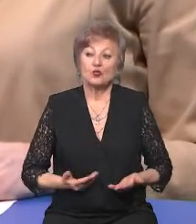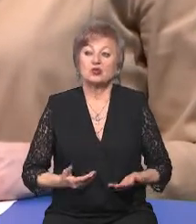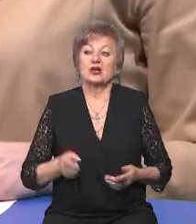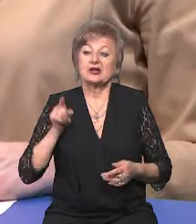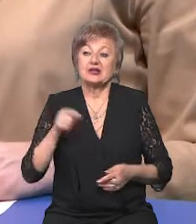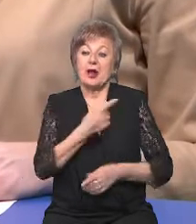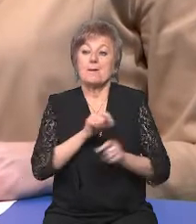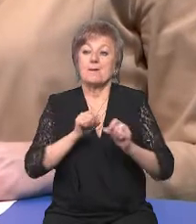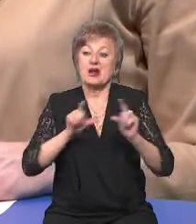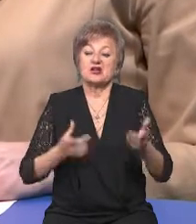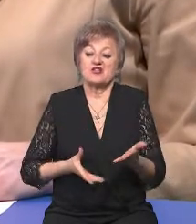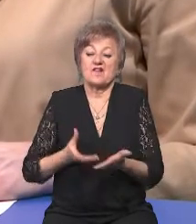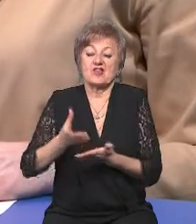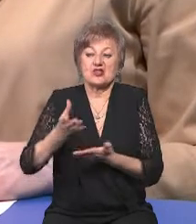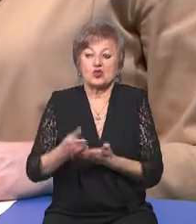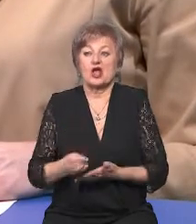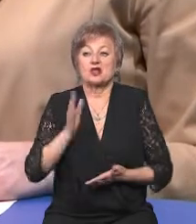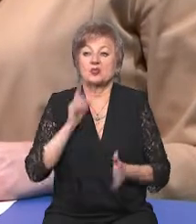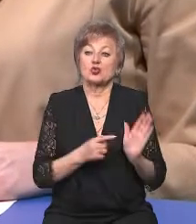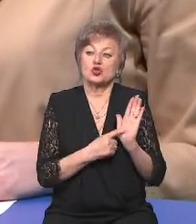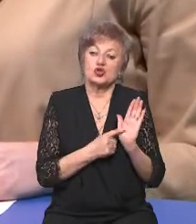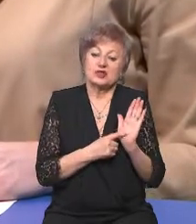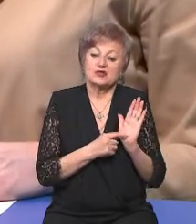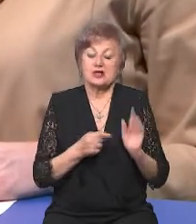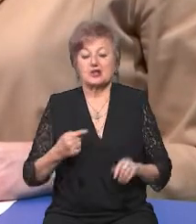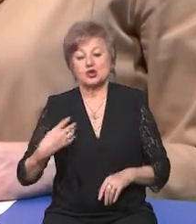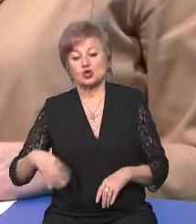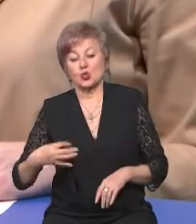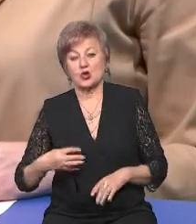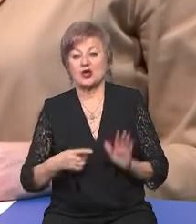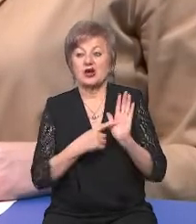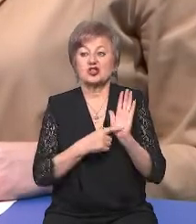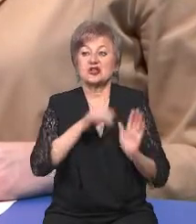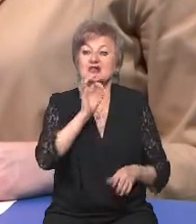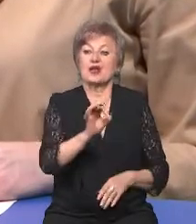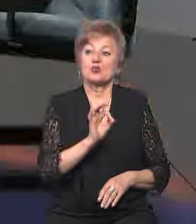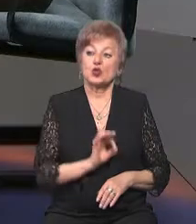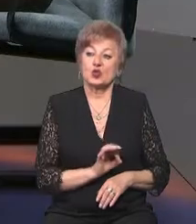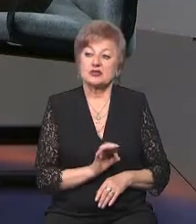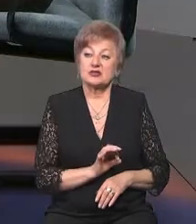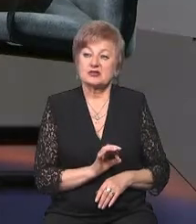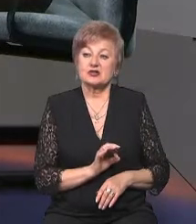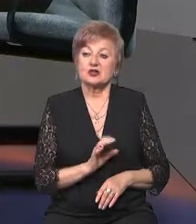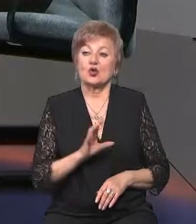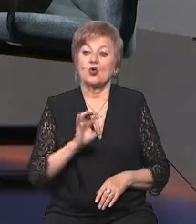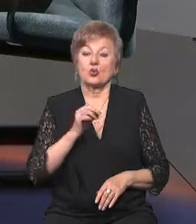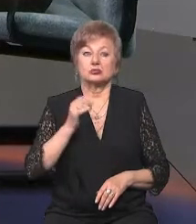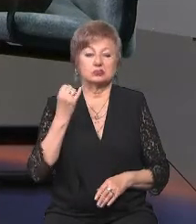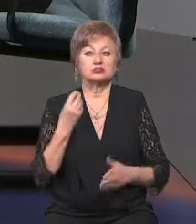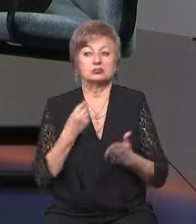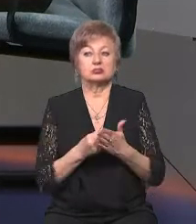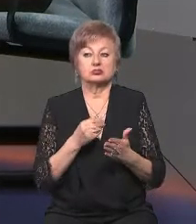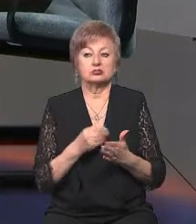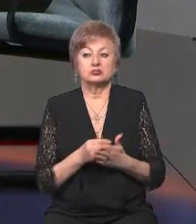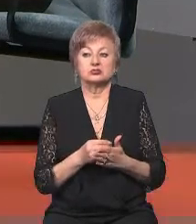ці лікарні будуть фінансуватися по принципу 60 на 40, тобто 60% від історичного бюджету, тобто